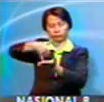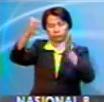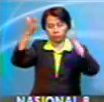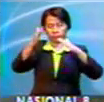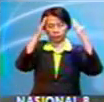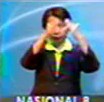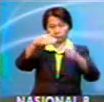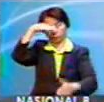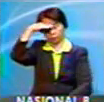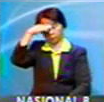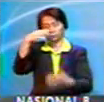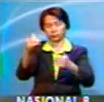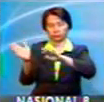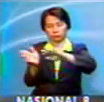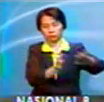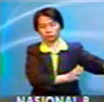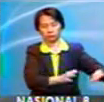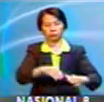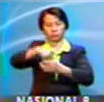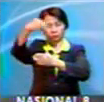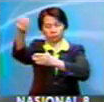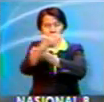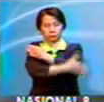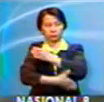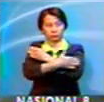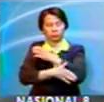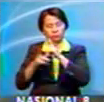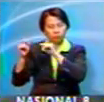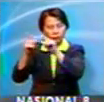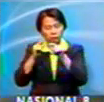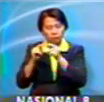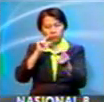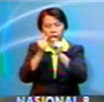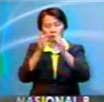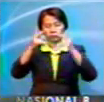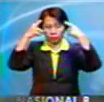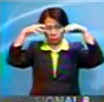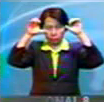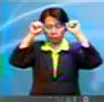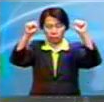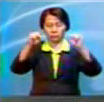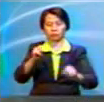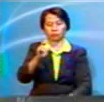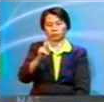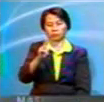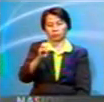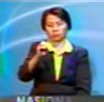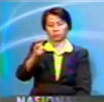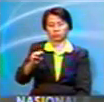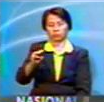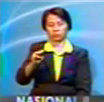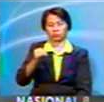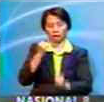Pahang dan juga JT. Baik, kita teruskan dengan perkembangan olahraga. Desas-desus pengganti bagi Presiden Kesatuan Olahraga Malaysia,